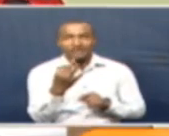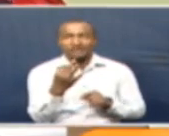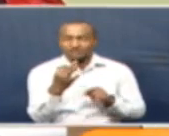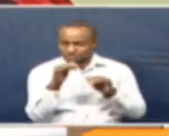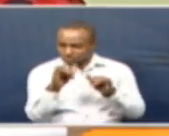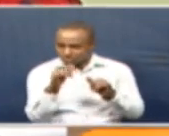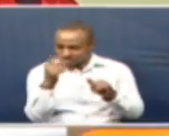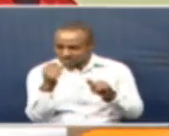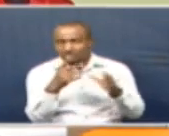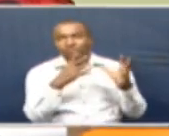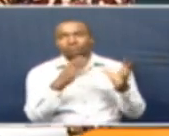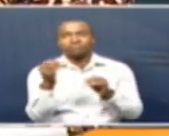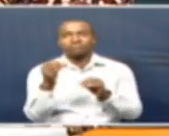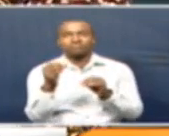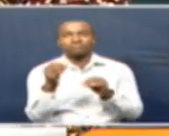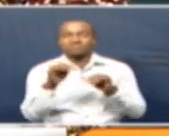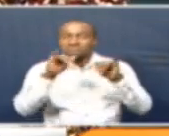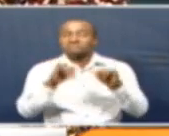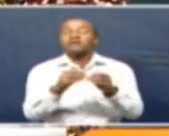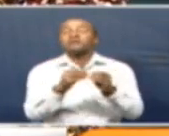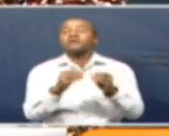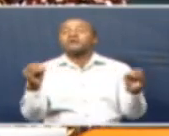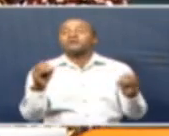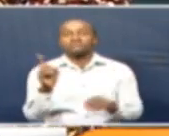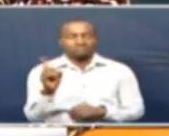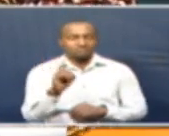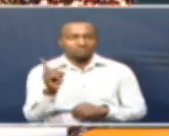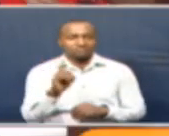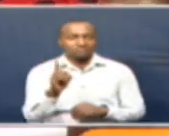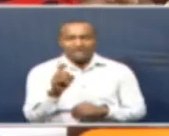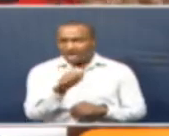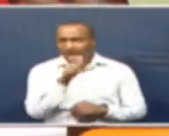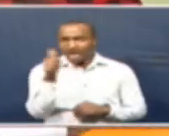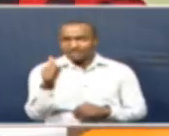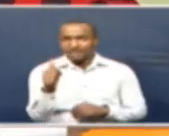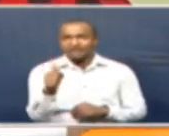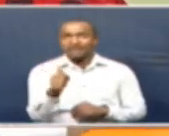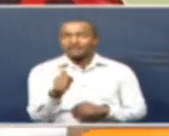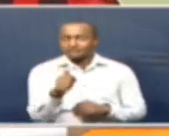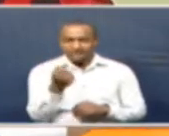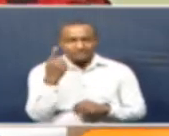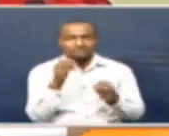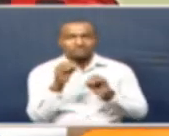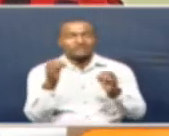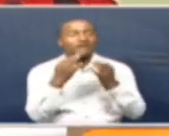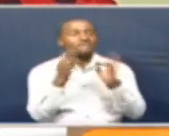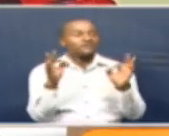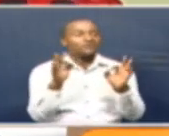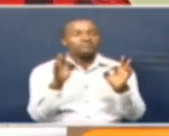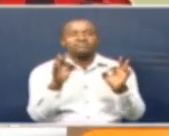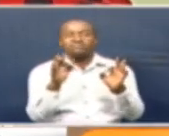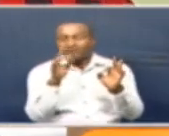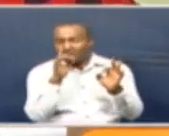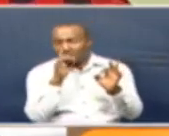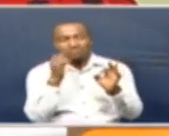lakini si ukitemzizi ndani ya nyumba hata upatie watu freedom. Na kuna watu wengine ajabu huwa hawaelewi freedom ya mke na mume nipe